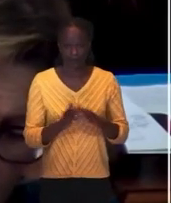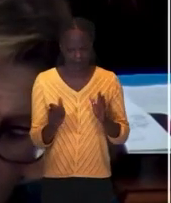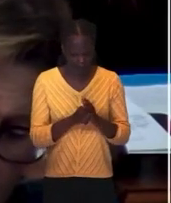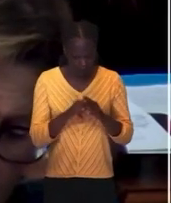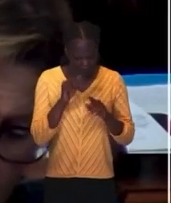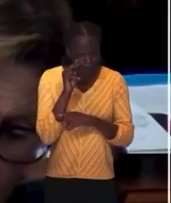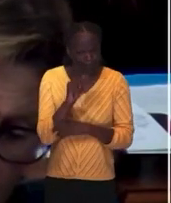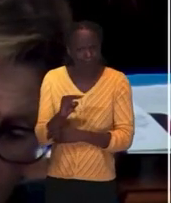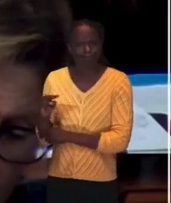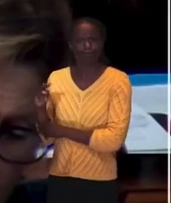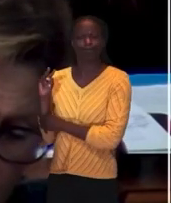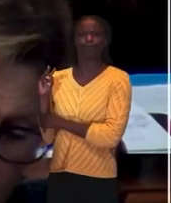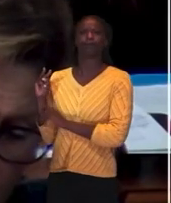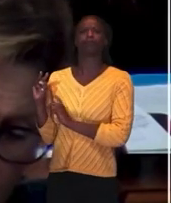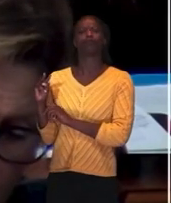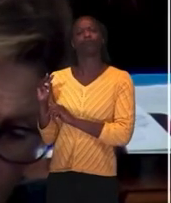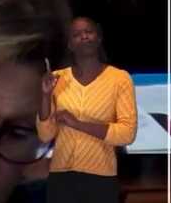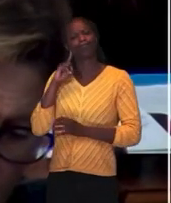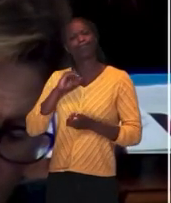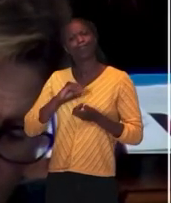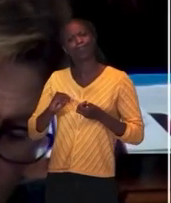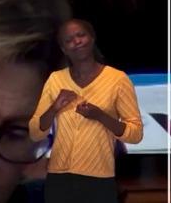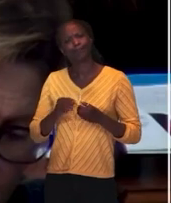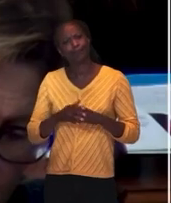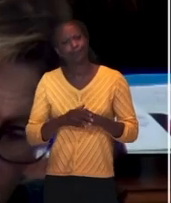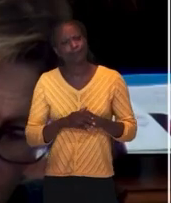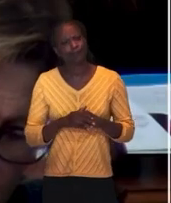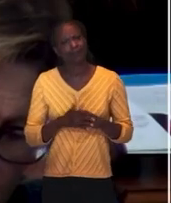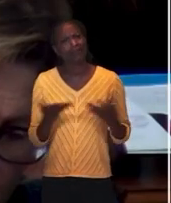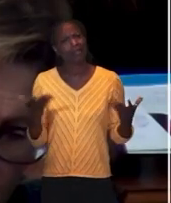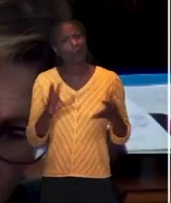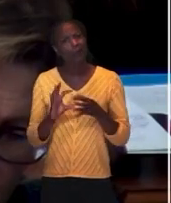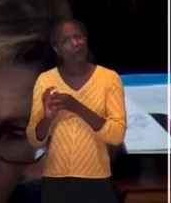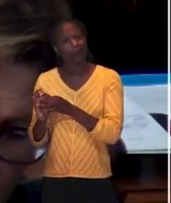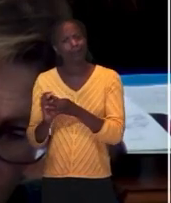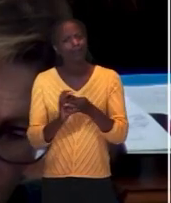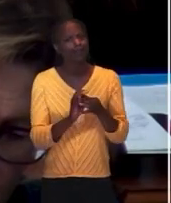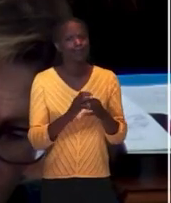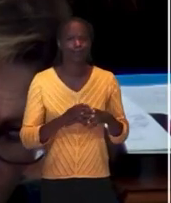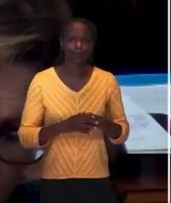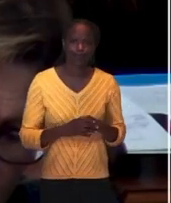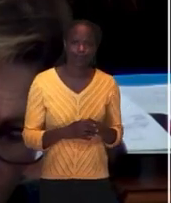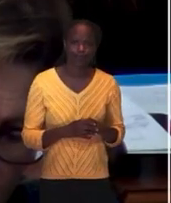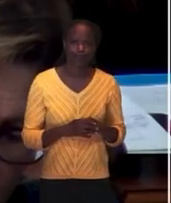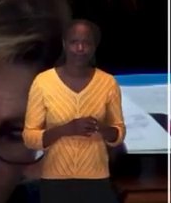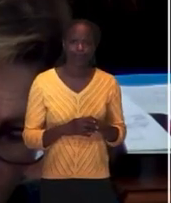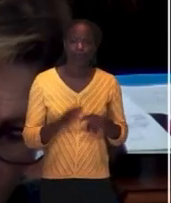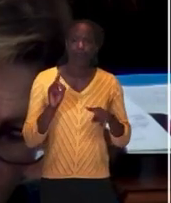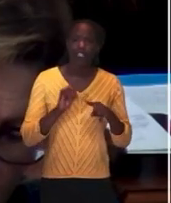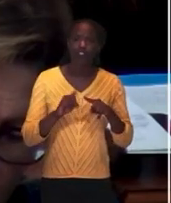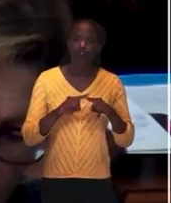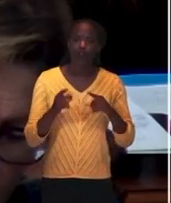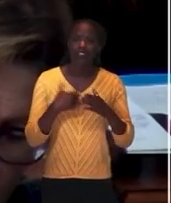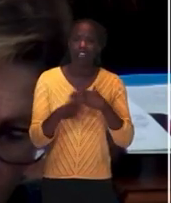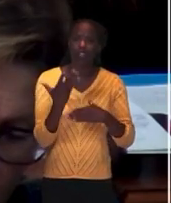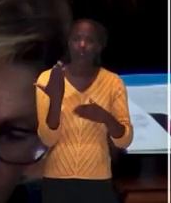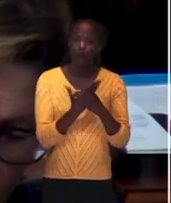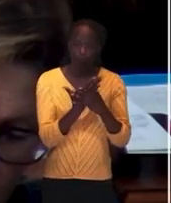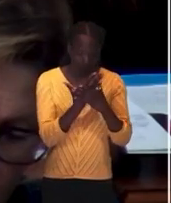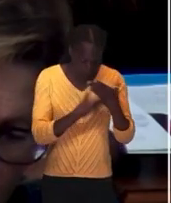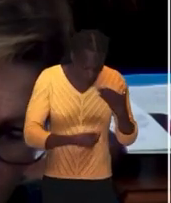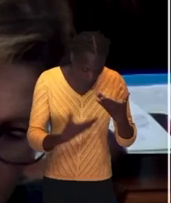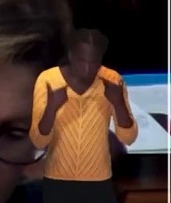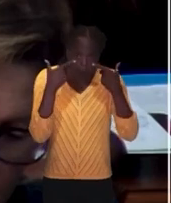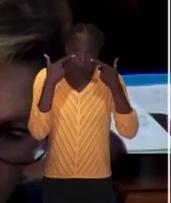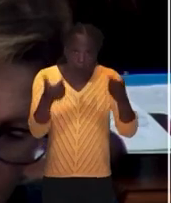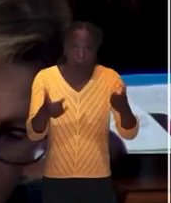regarder quel est le liant dans tout ça? Quel est au fond, le grand absent de ce document? C'est le